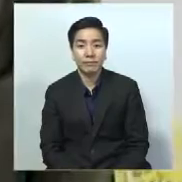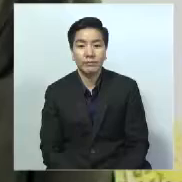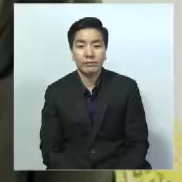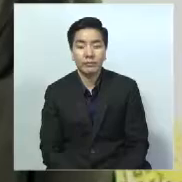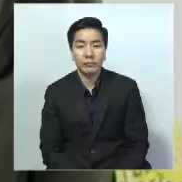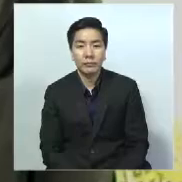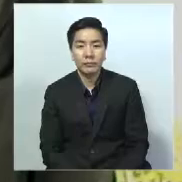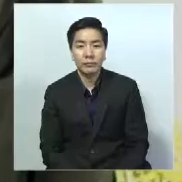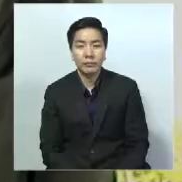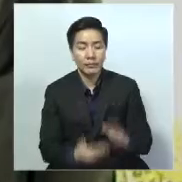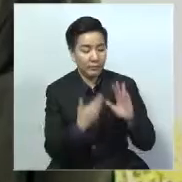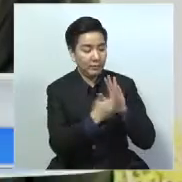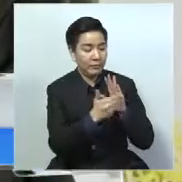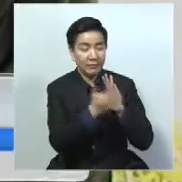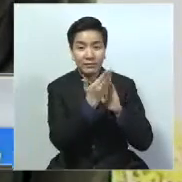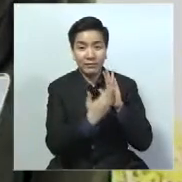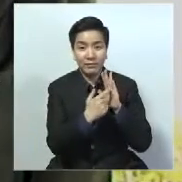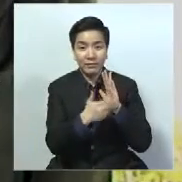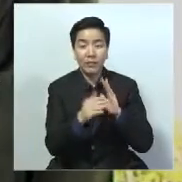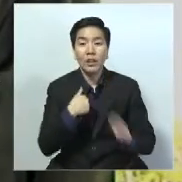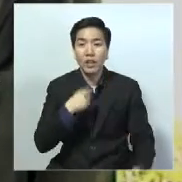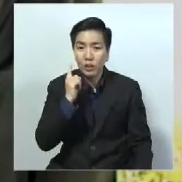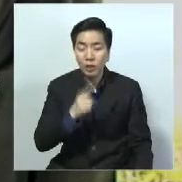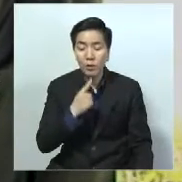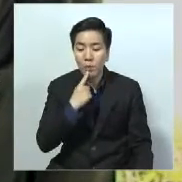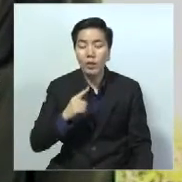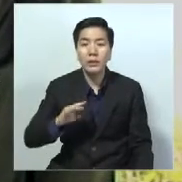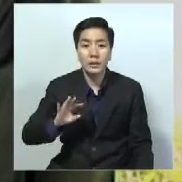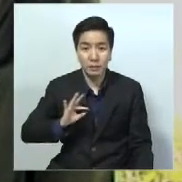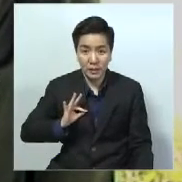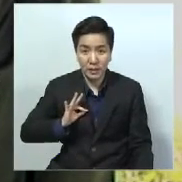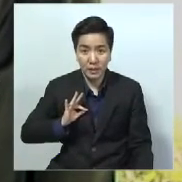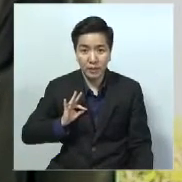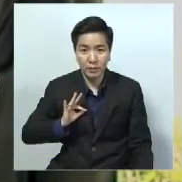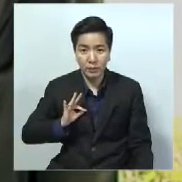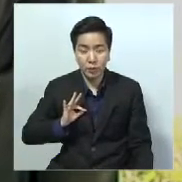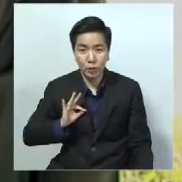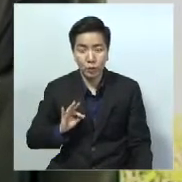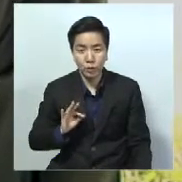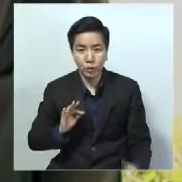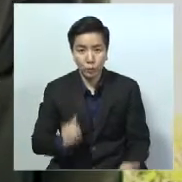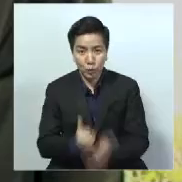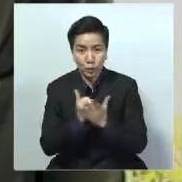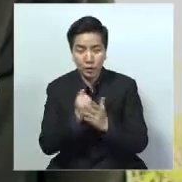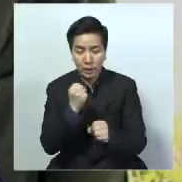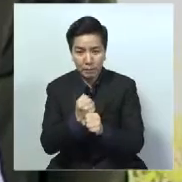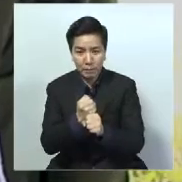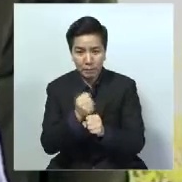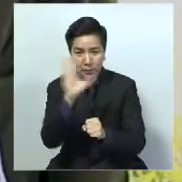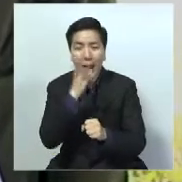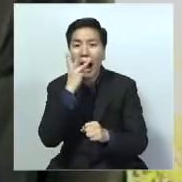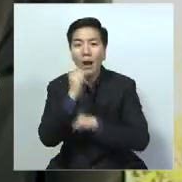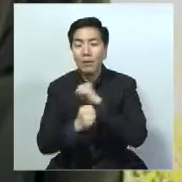ค ่ะเฮาก็สื่อสารกันคือว่าต้องบอกต่อสมาชิกกันไปเพิ่นบ่เฮ็ดเขาหน้าปังเพราะว่าน้ํามันน้อ